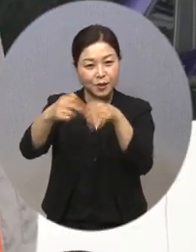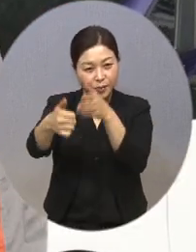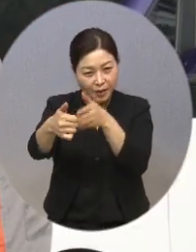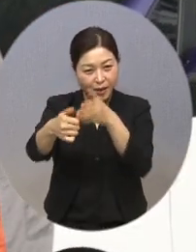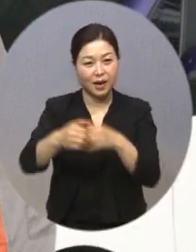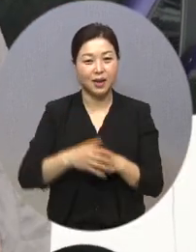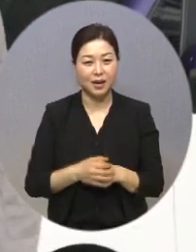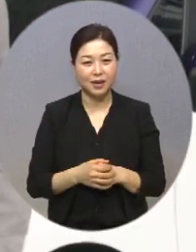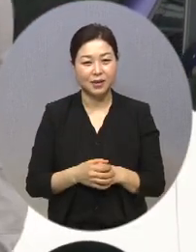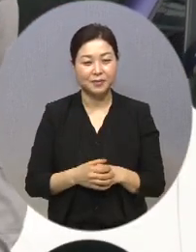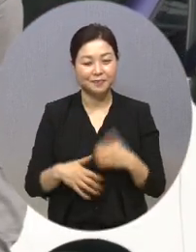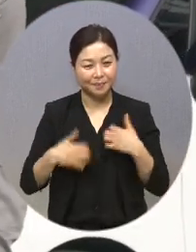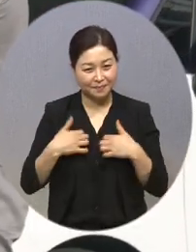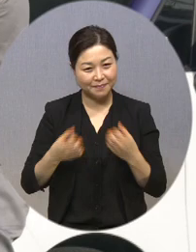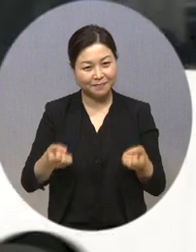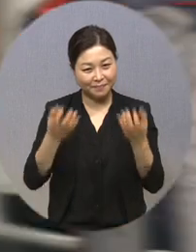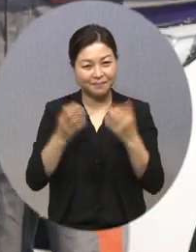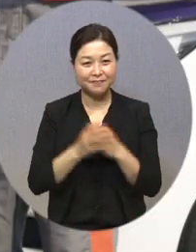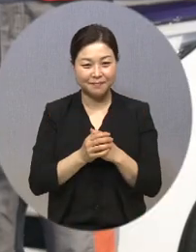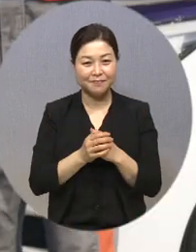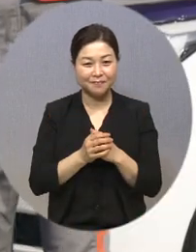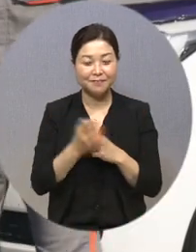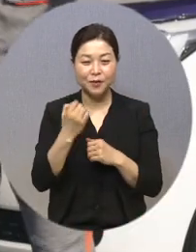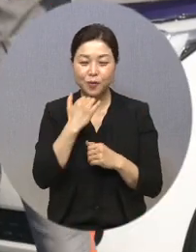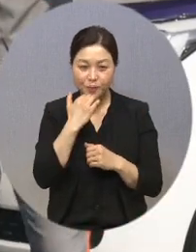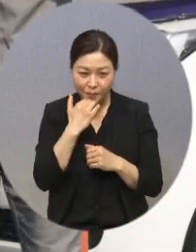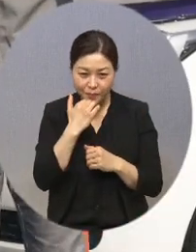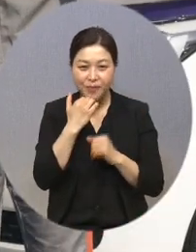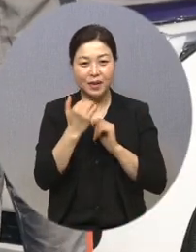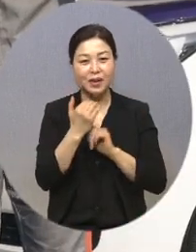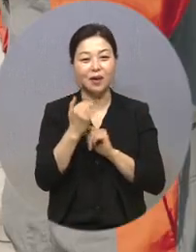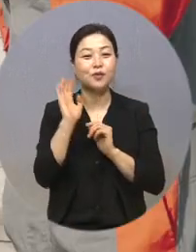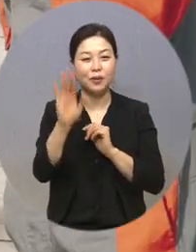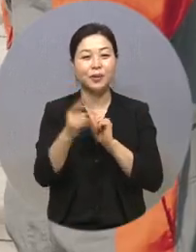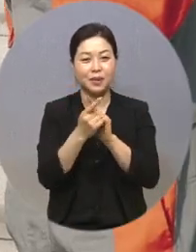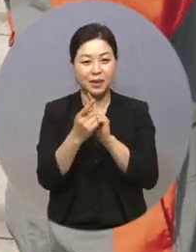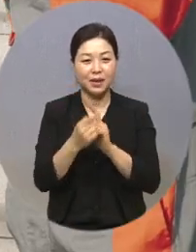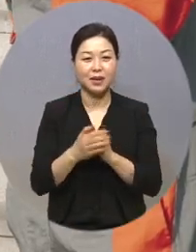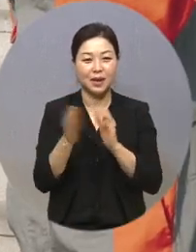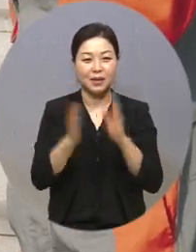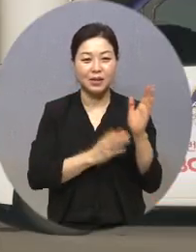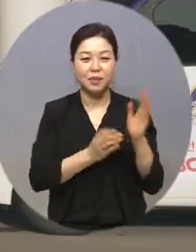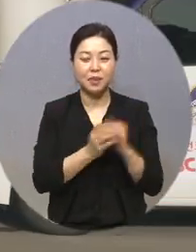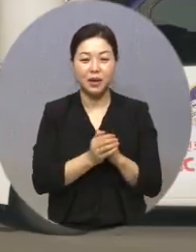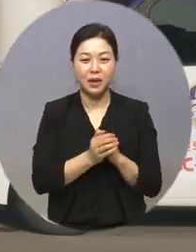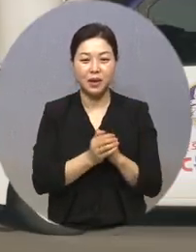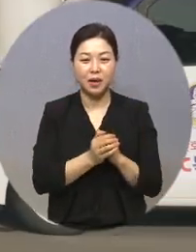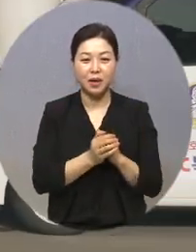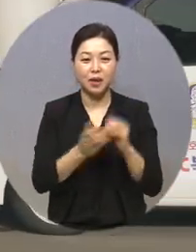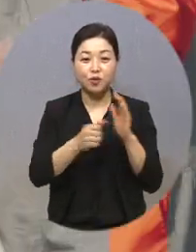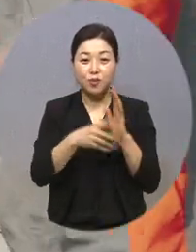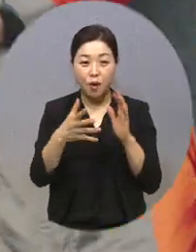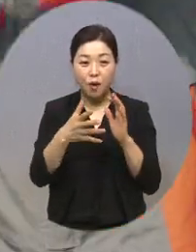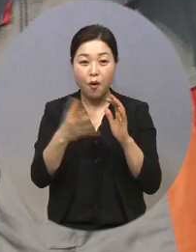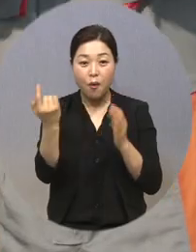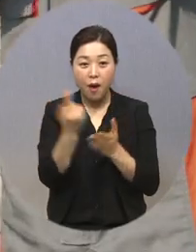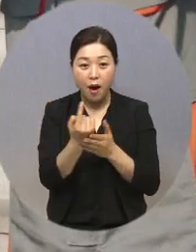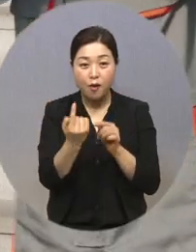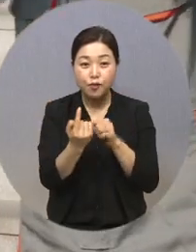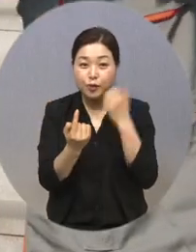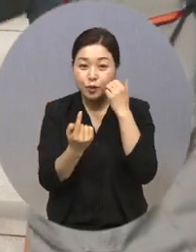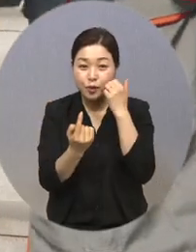오겠습니다. 감사합니다. 잠시만 뵙겠습니다. 어떤 누구죠? 다음 셀럽분은 어떤 분이시죠? 기대해 주십시오.